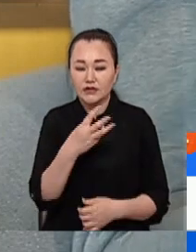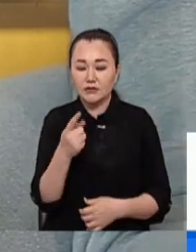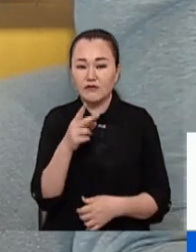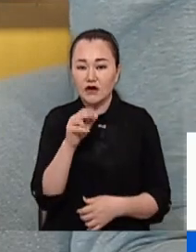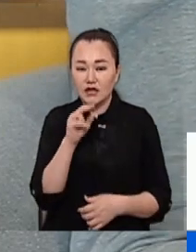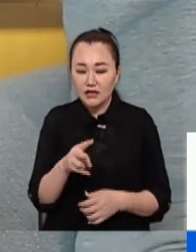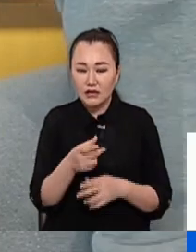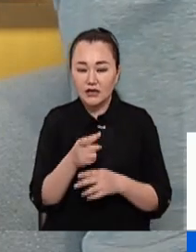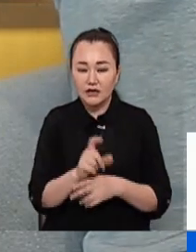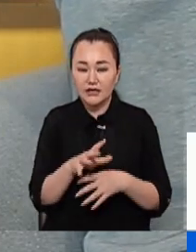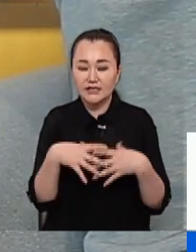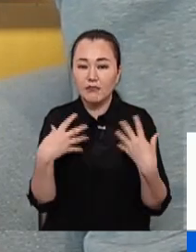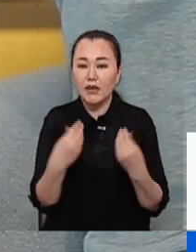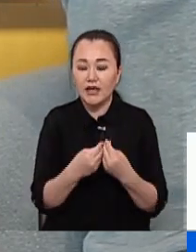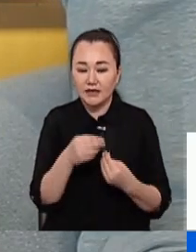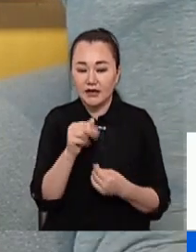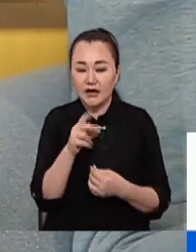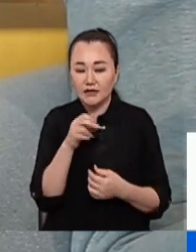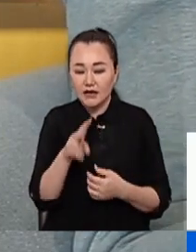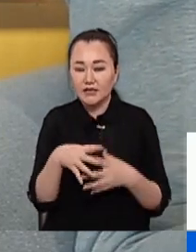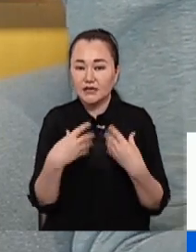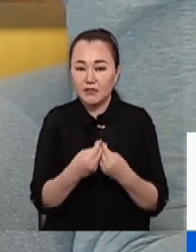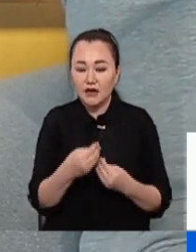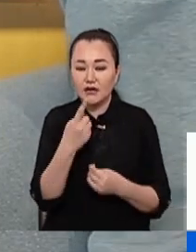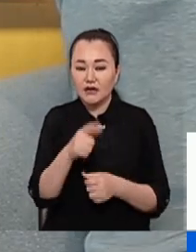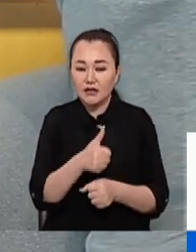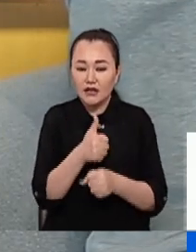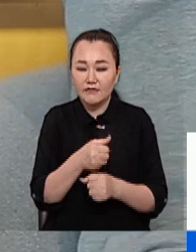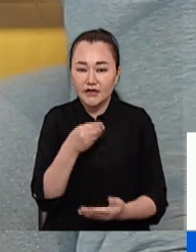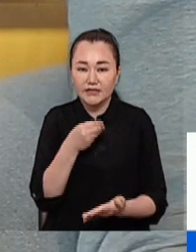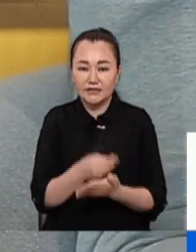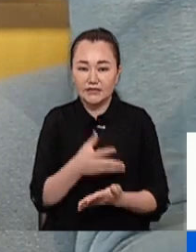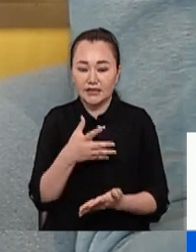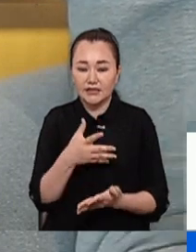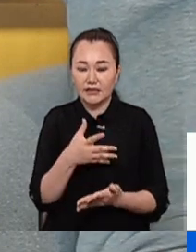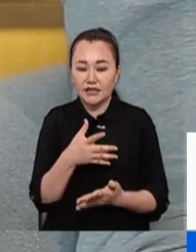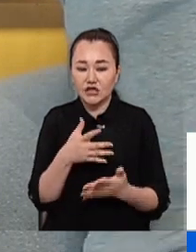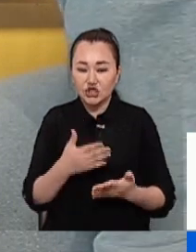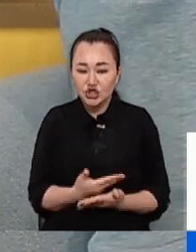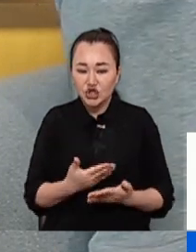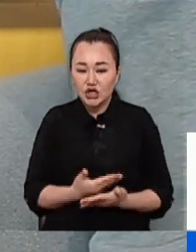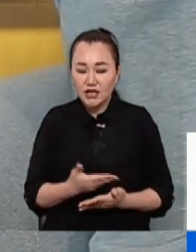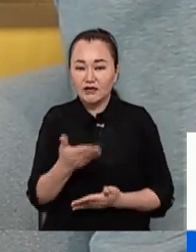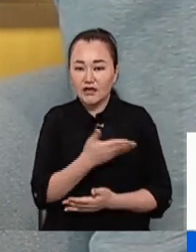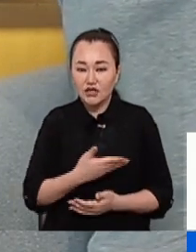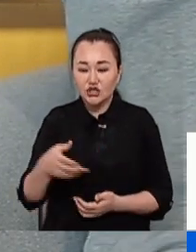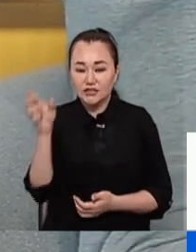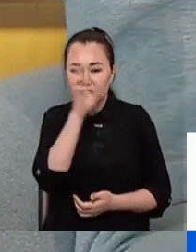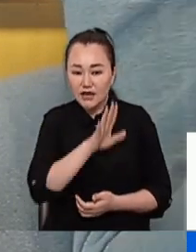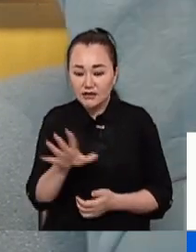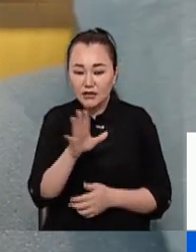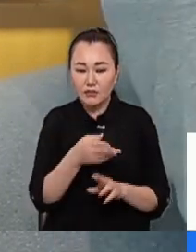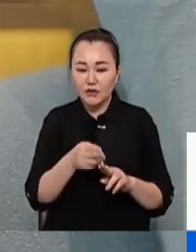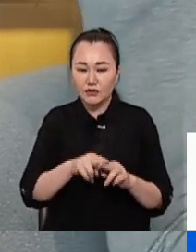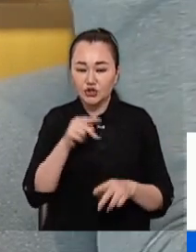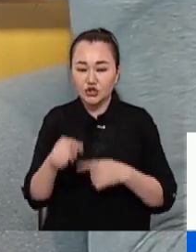– это семейный канал, а семья – это одна из главных ценностей жителей нашей страны. Поэтому